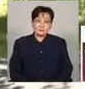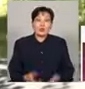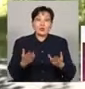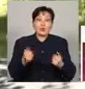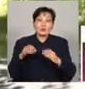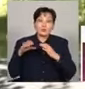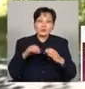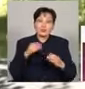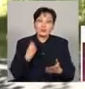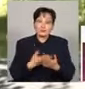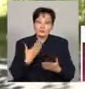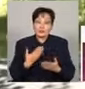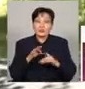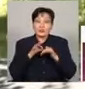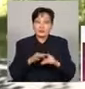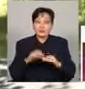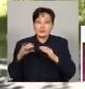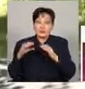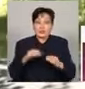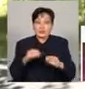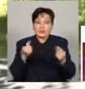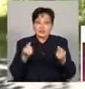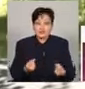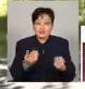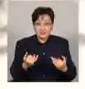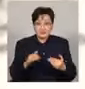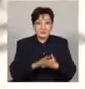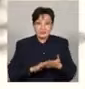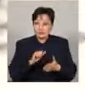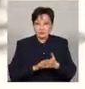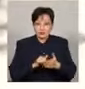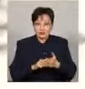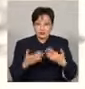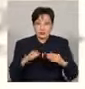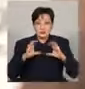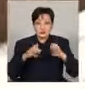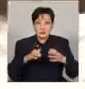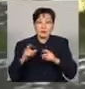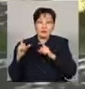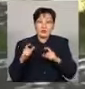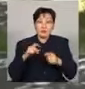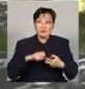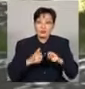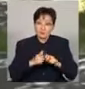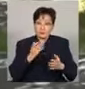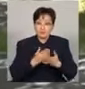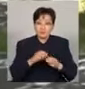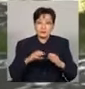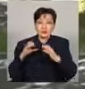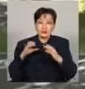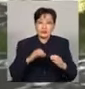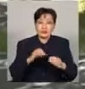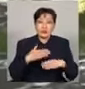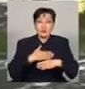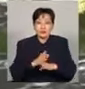Әрине, көліктердің қымбаттауына әкеледі. Темір тұлпардың арзандауына қазір еш себеп жоқ, өйткені әлемде логистикалық проблемалар бар. Автокөліктердің